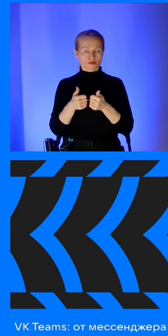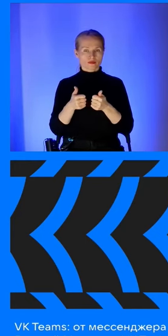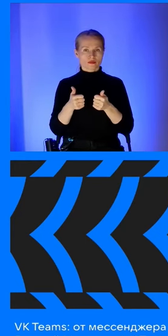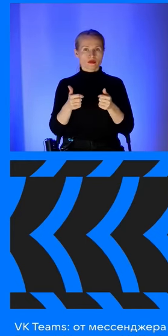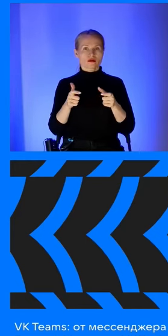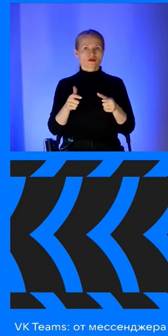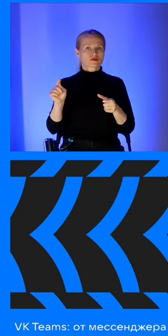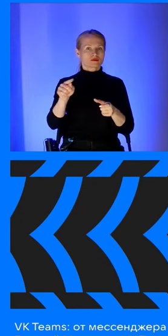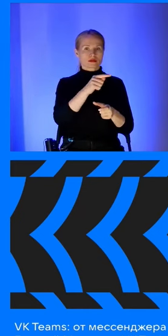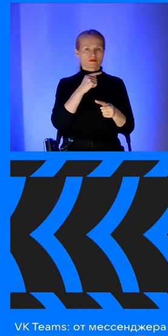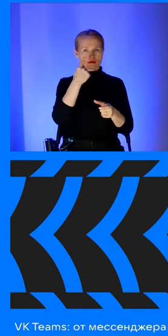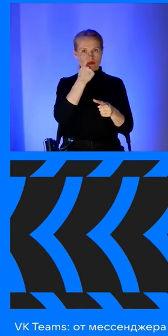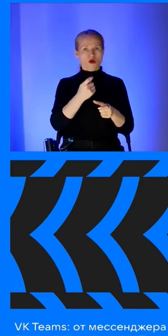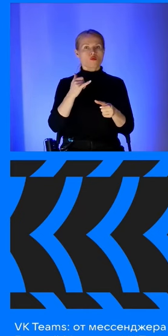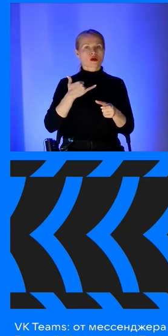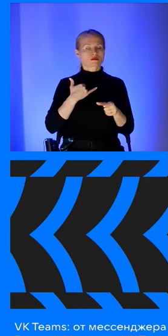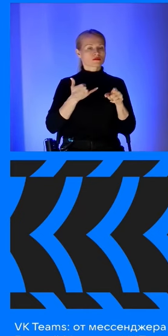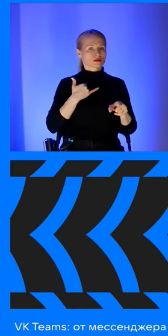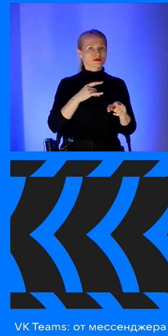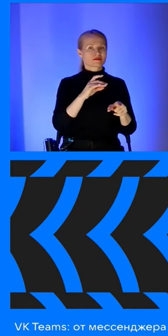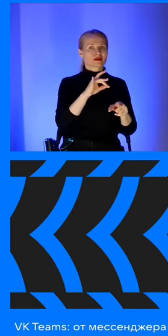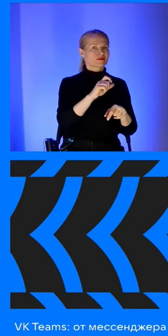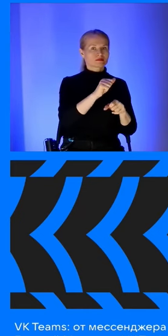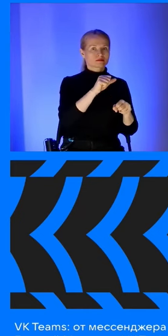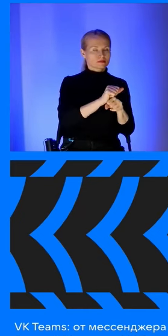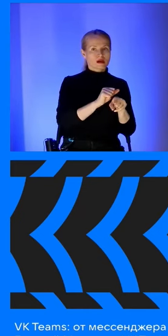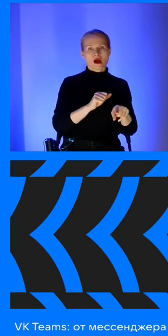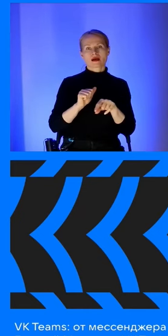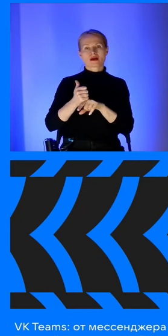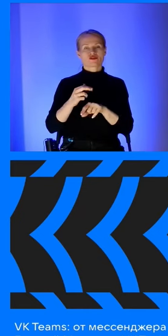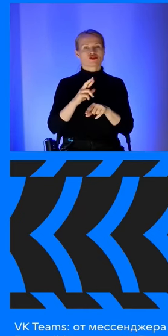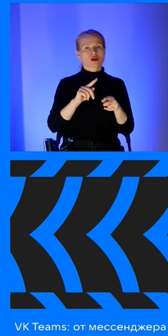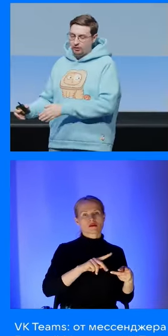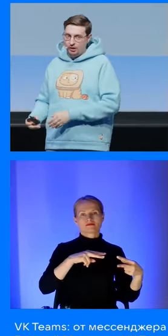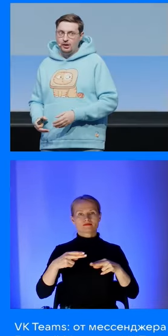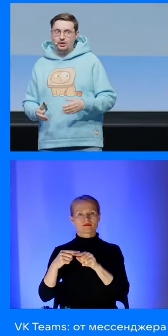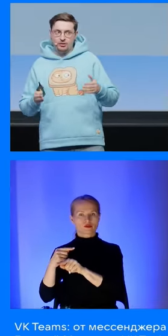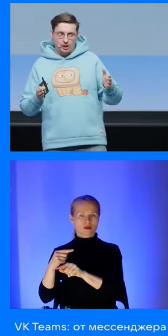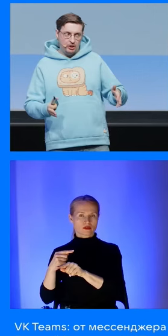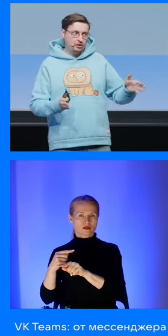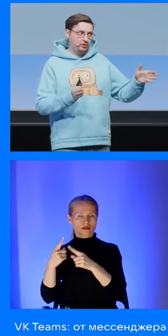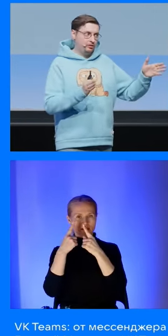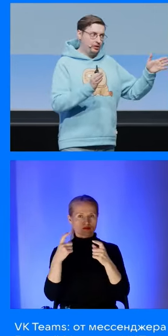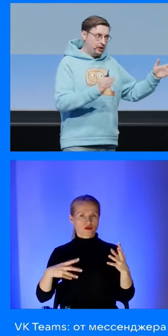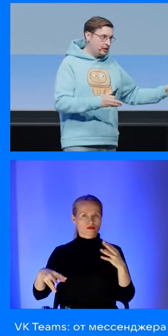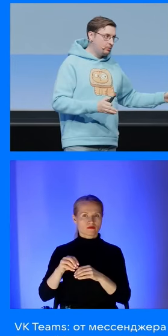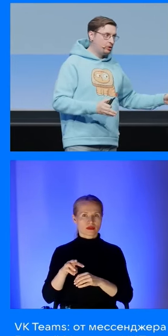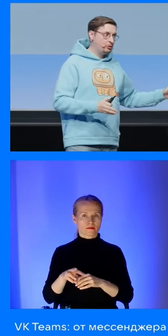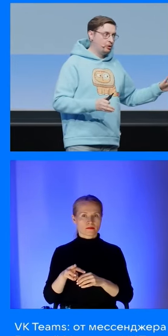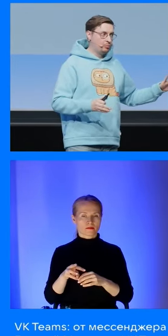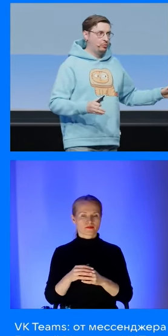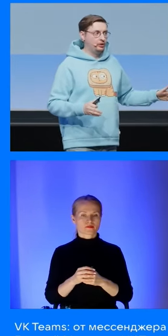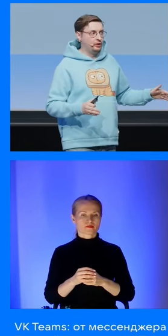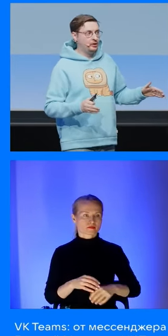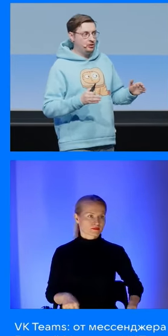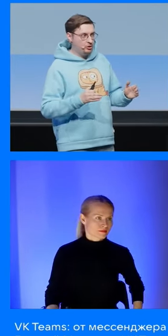как бы, клиентов о том, что теперь у нас новый главный ячейка, теперь за данными идите туда. Опять же, если вдруг